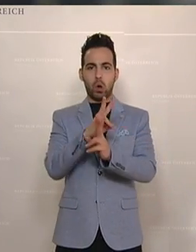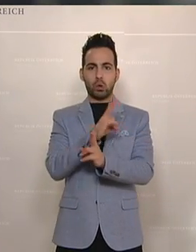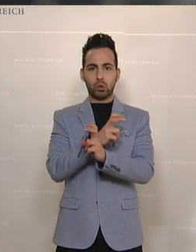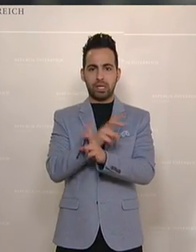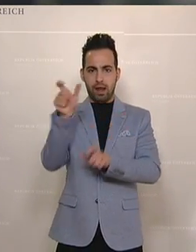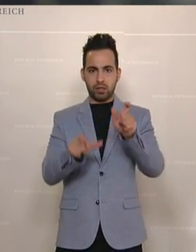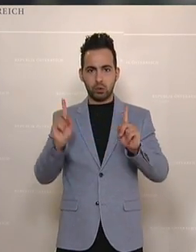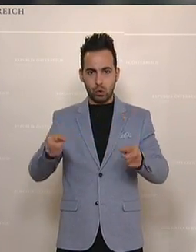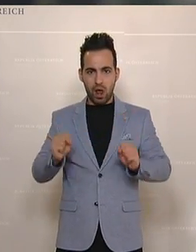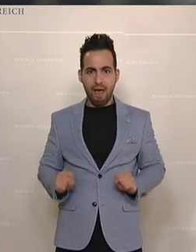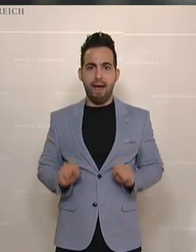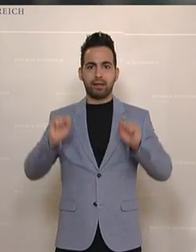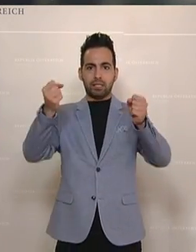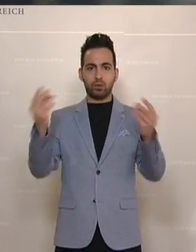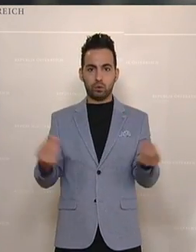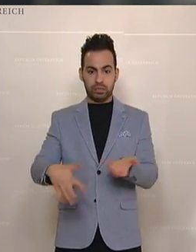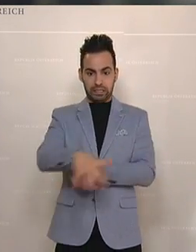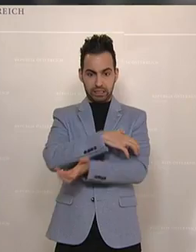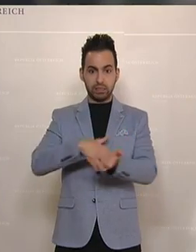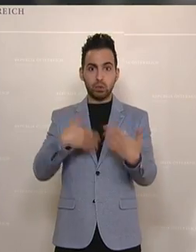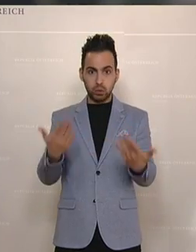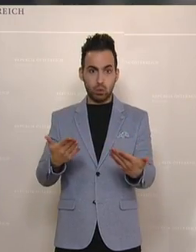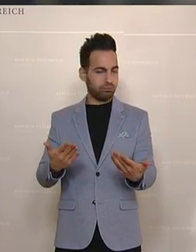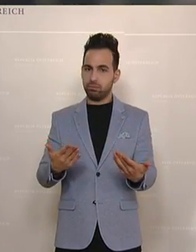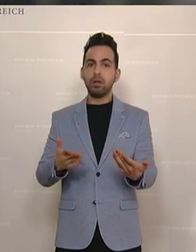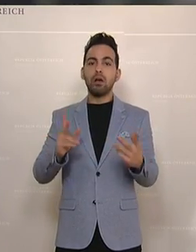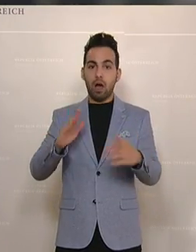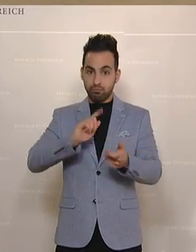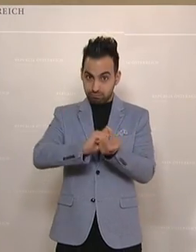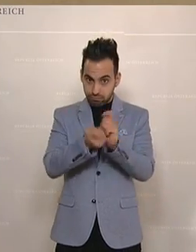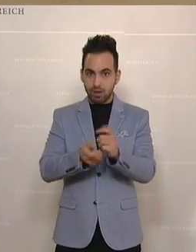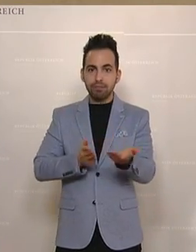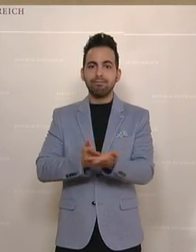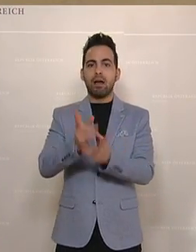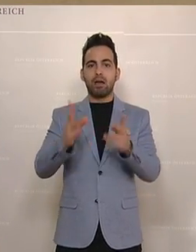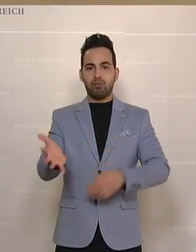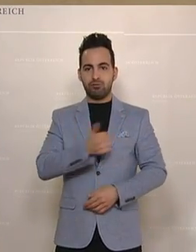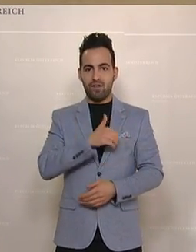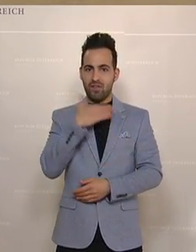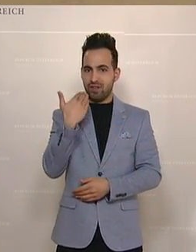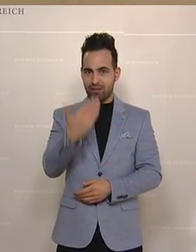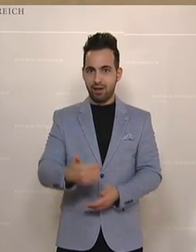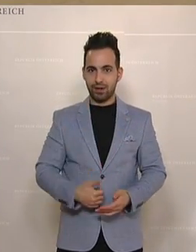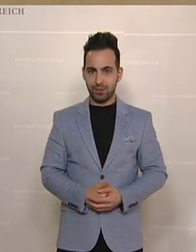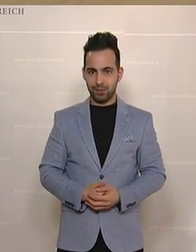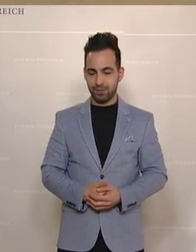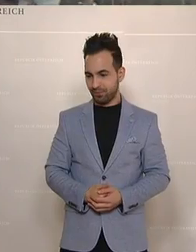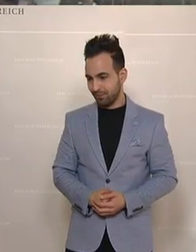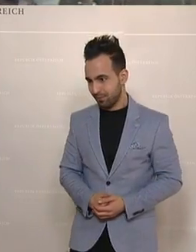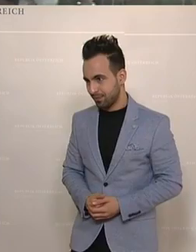Österreicherinnen aktiv werden, damit wir diese Krise auch tatsächlich konstruktiv überwinden. Vielen Dank. Kritik